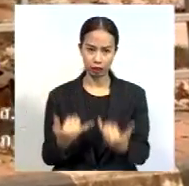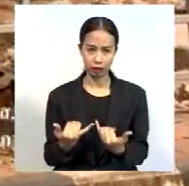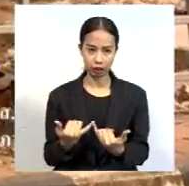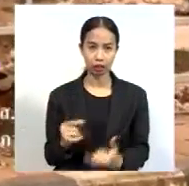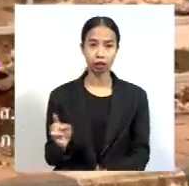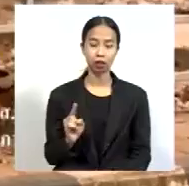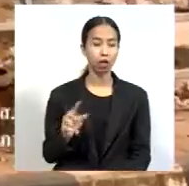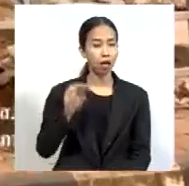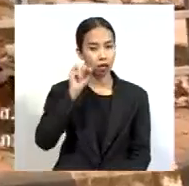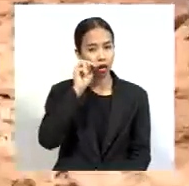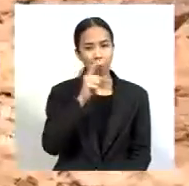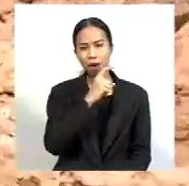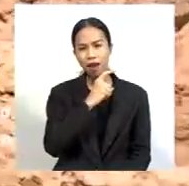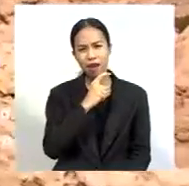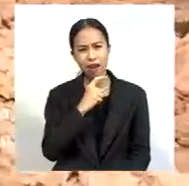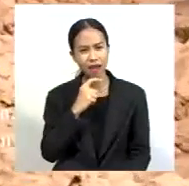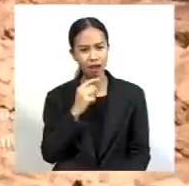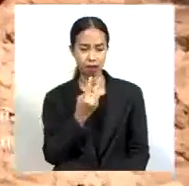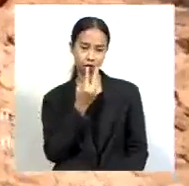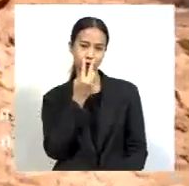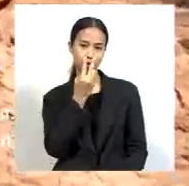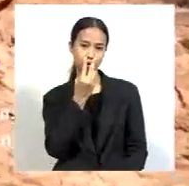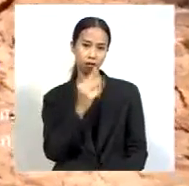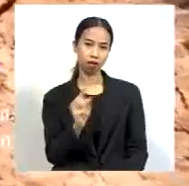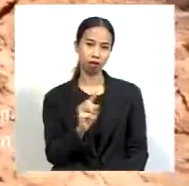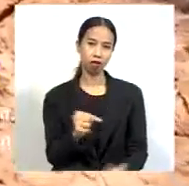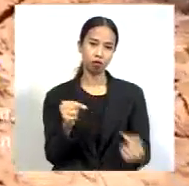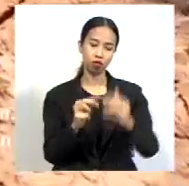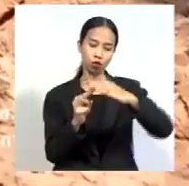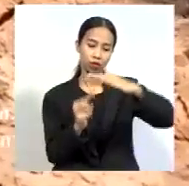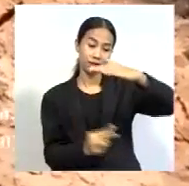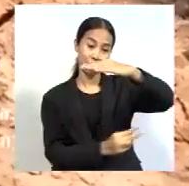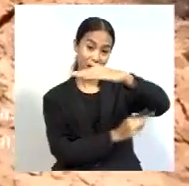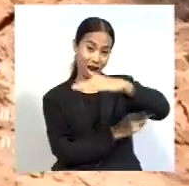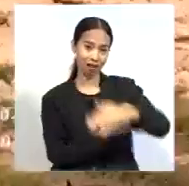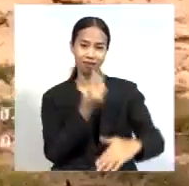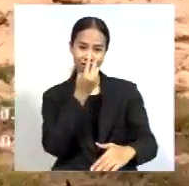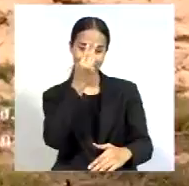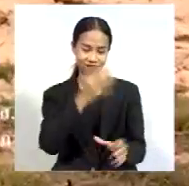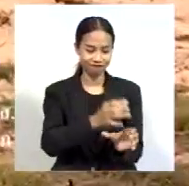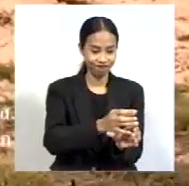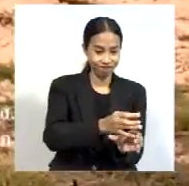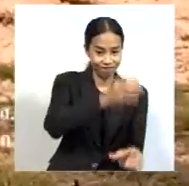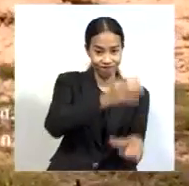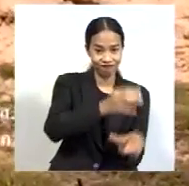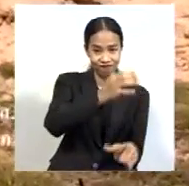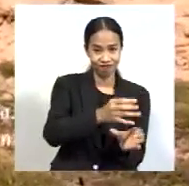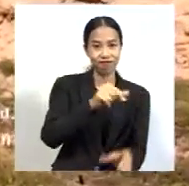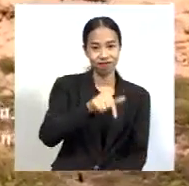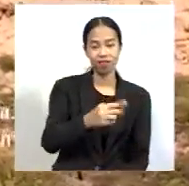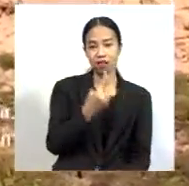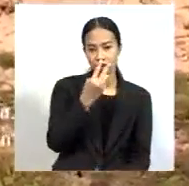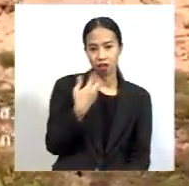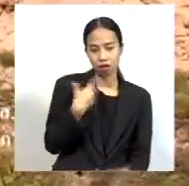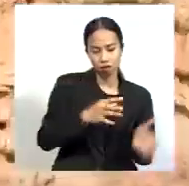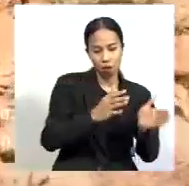งที่ลดต่ำลงนอกจากจะทำให้มองเห็นเสาต่อหม้อที่อยู่ใต้สะพานต่อหม้อสะพานมิตรภาพไทยลาวที่ตั้งอยู่ในน้ำโขงทั้ง